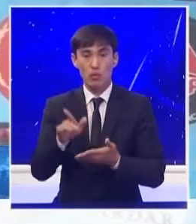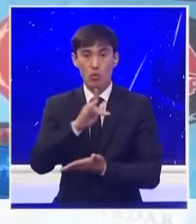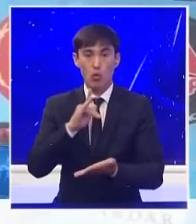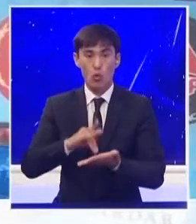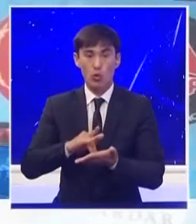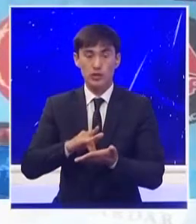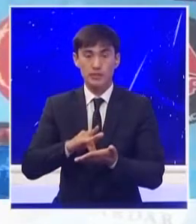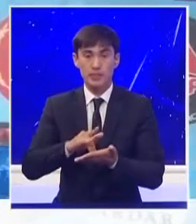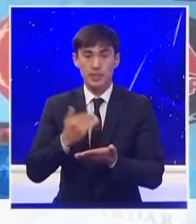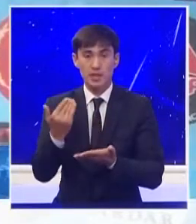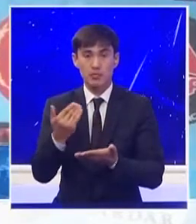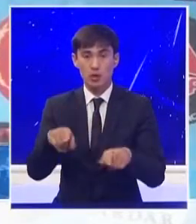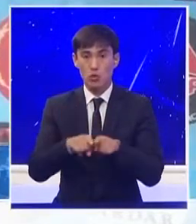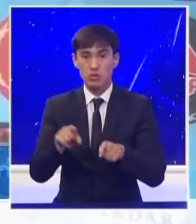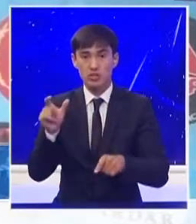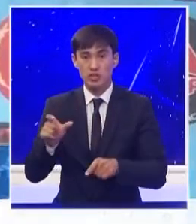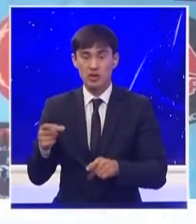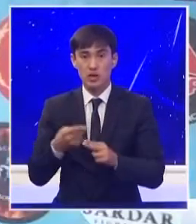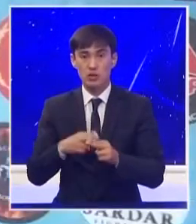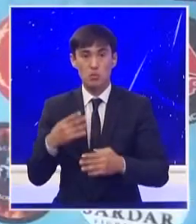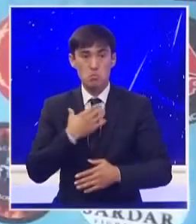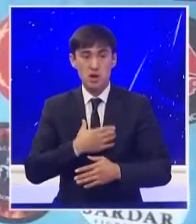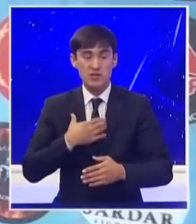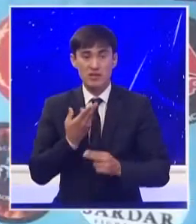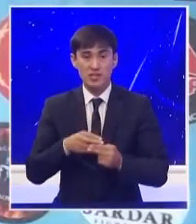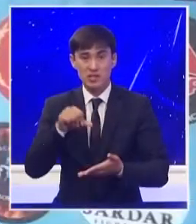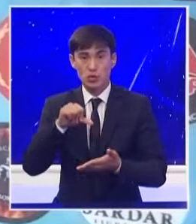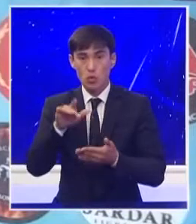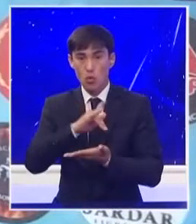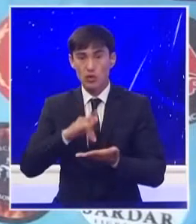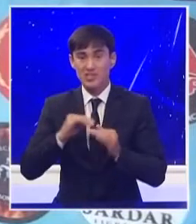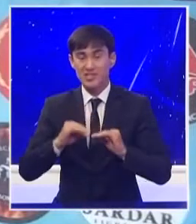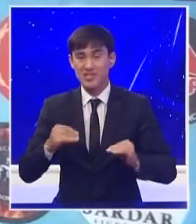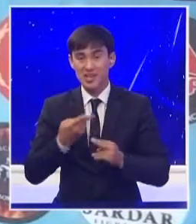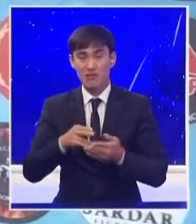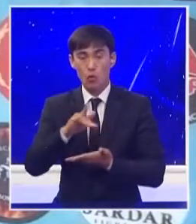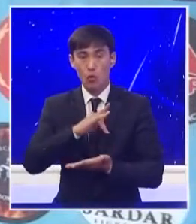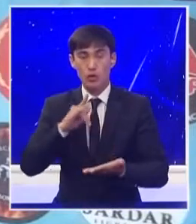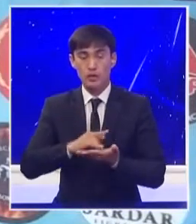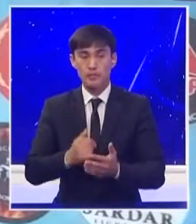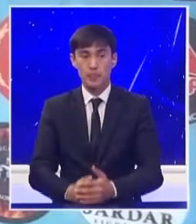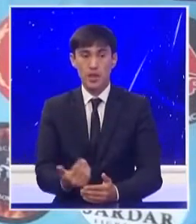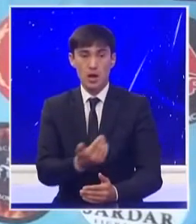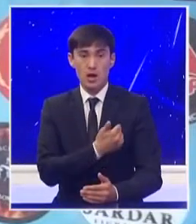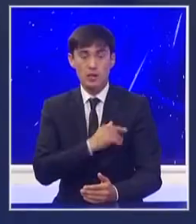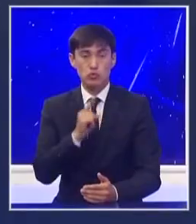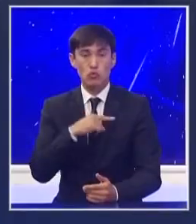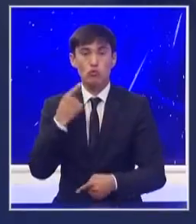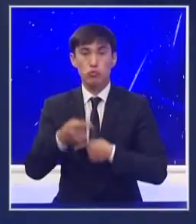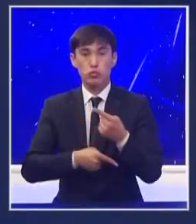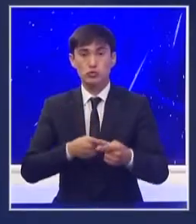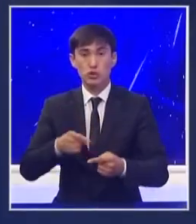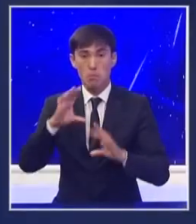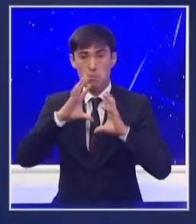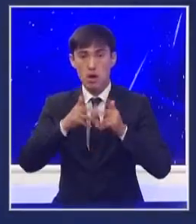этот город, именно такой был человек, который переживал за этот город, за детей этого города. Мы хотим, чтобы в будущем на мировой